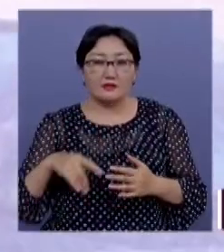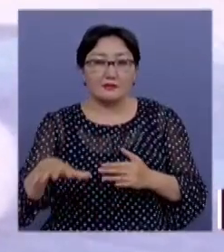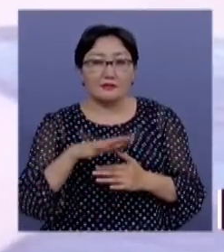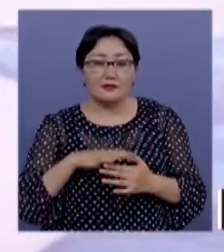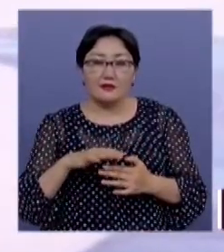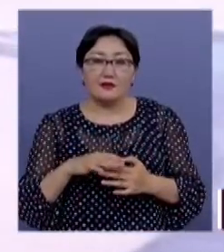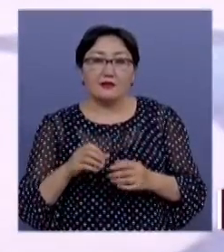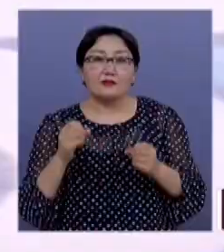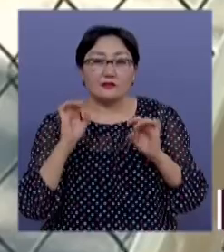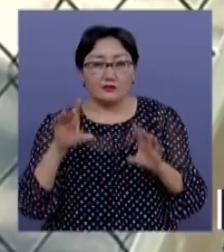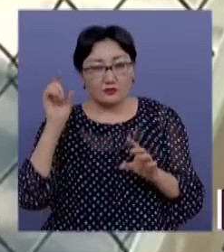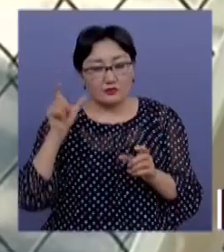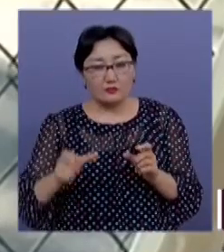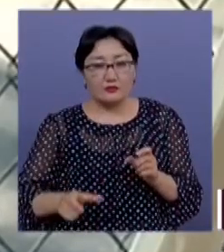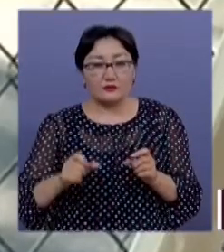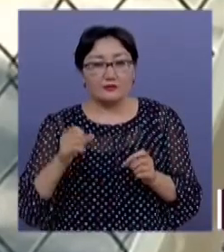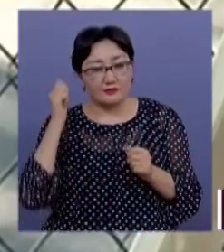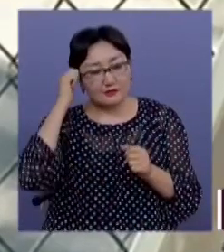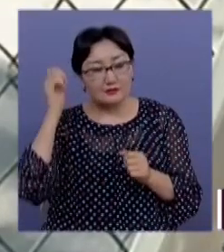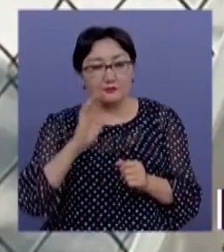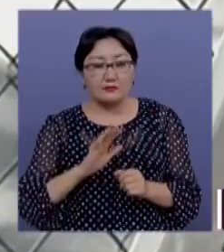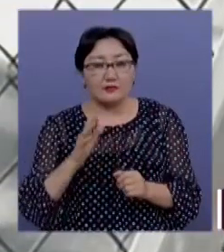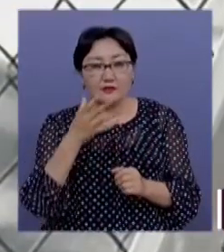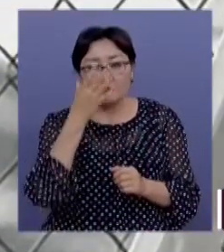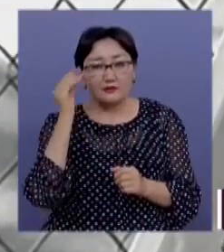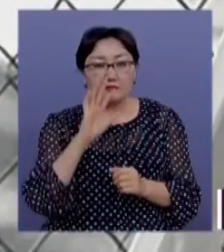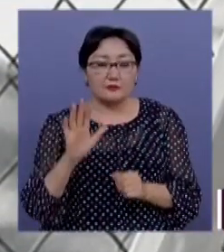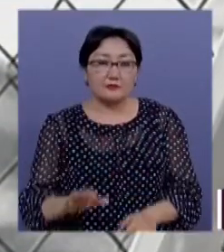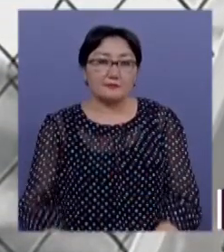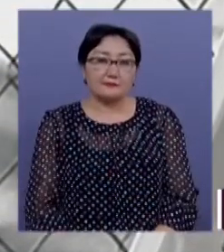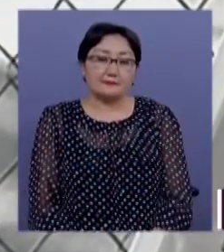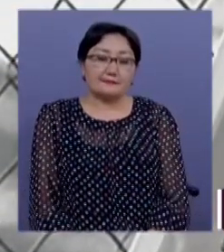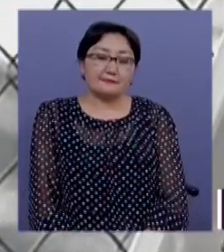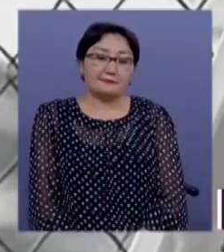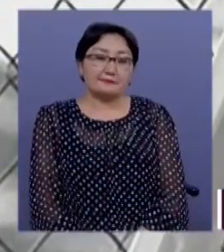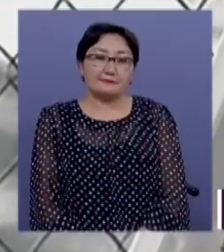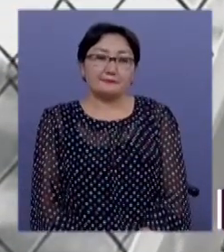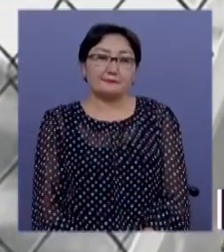ешқашан ұмытпақ емес. Азамат Айосқан, Өмір Әнуарбек, Мұрат Тайжан, Алматы телеарнасы.